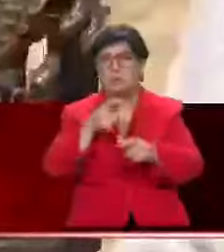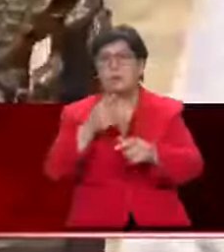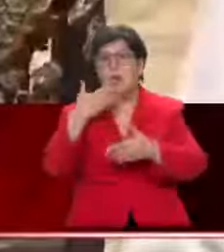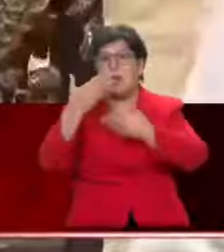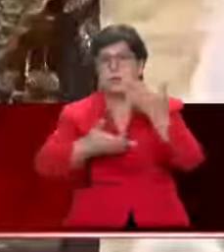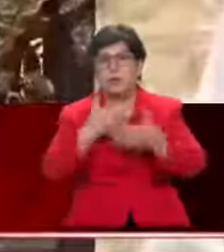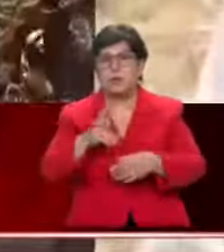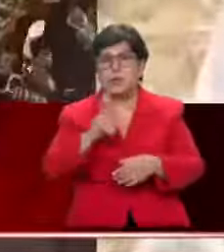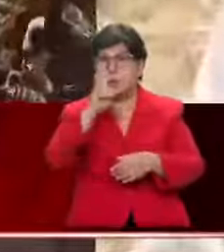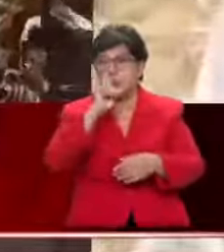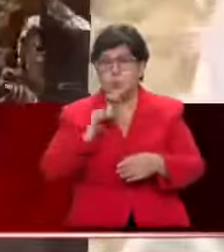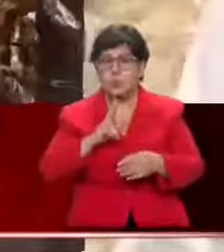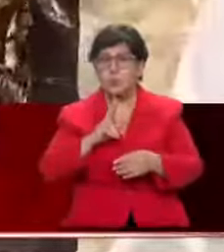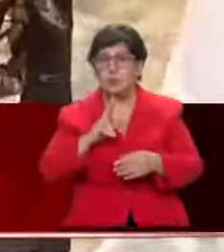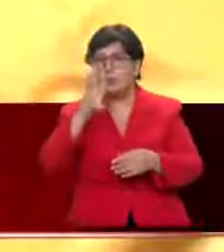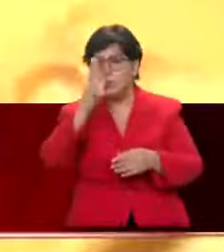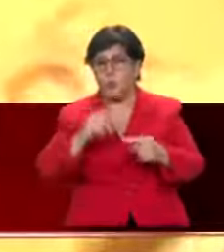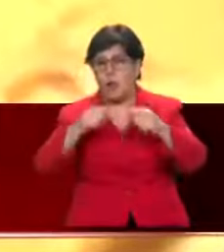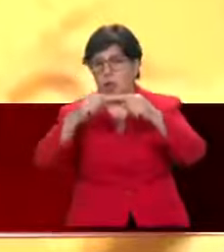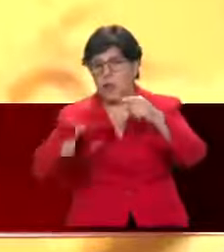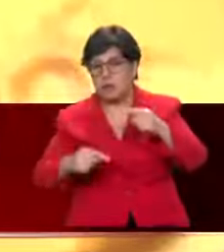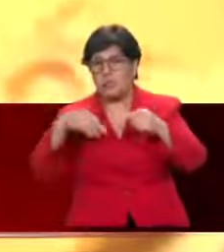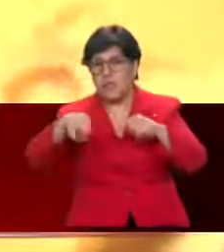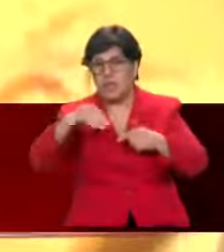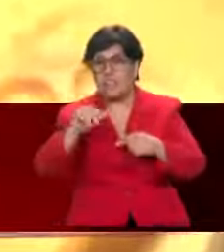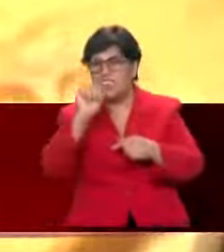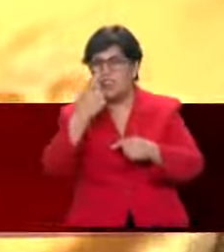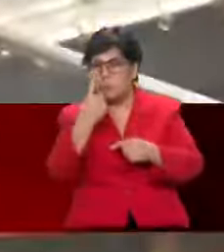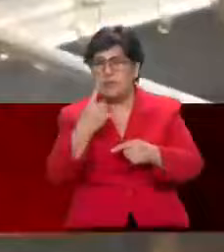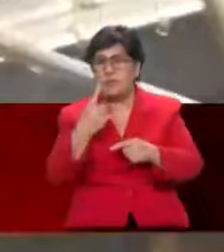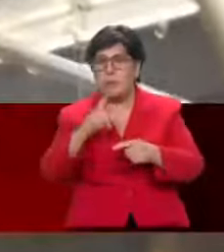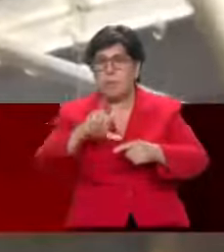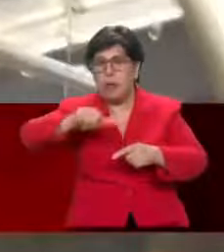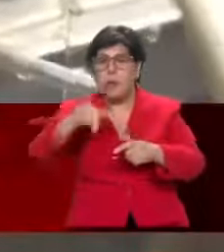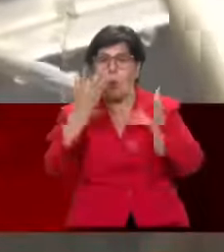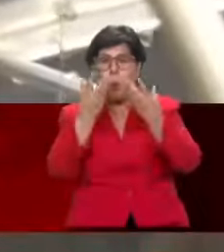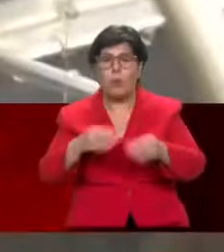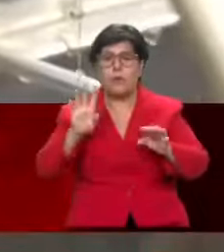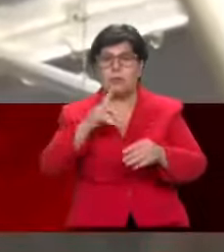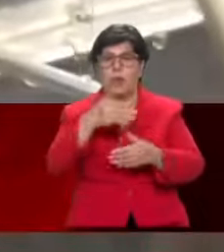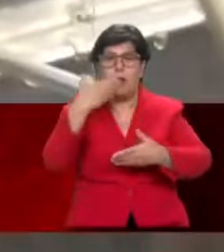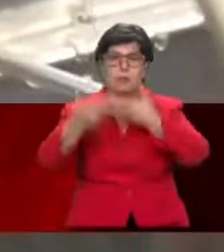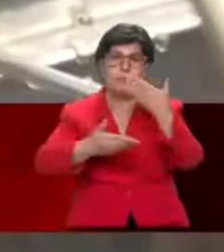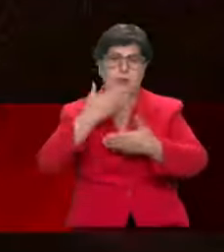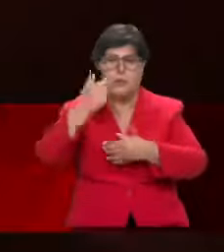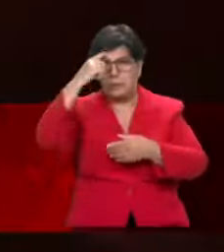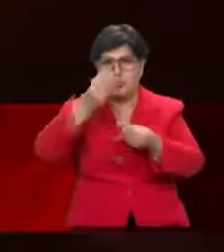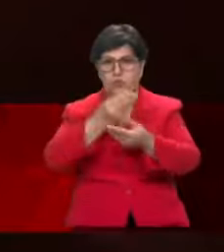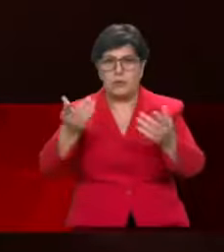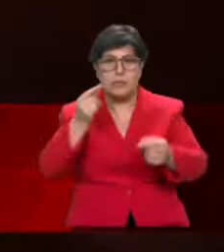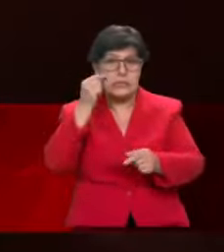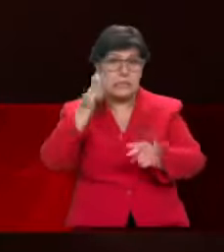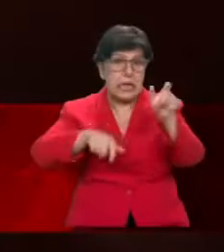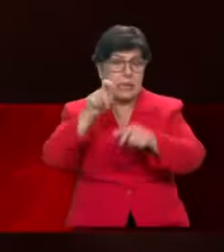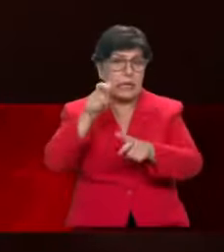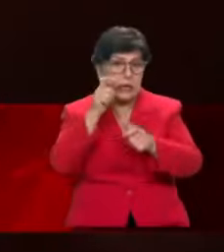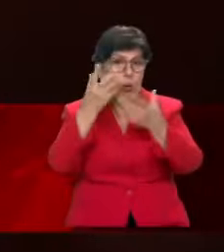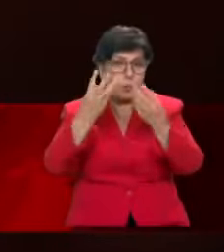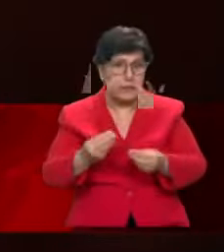200 lira olduğunu, 300 liranın altında satılan hiçbir ürünün bal olmadığına vurgu yaptı. Tüketiciye dikkatli